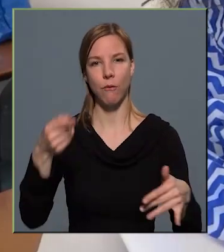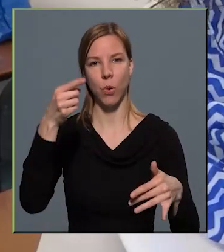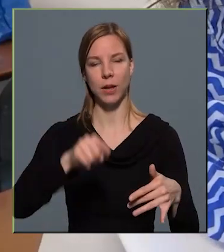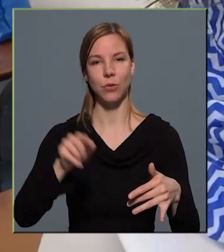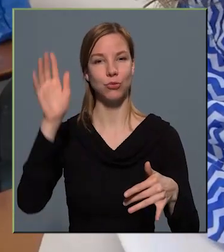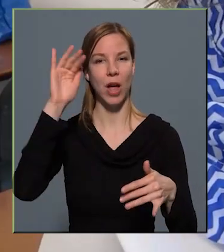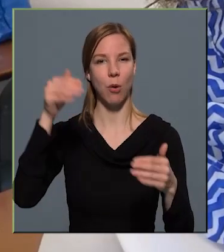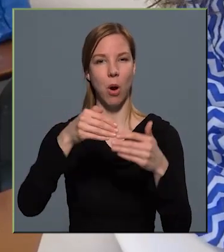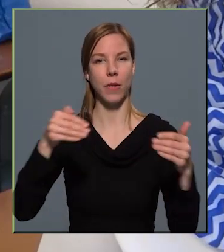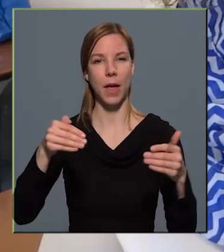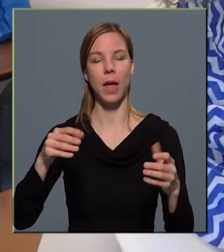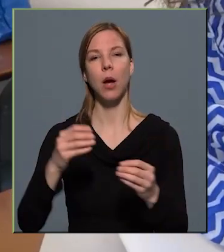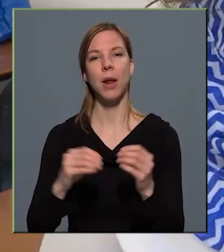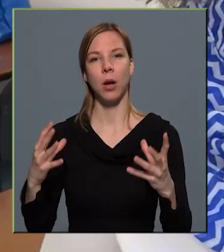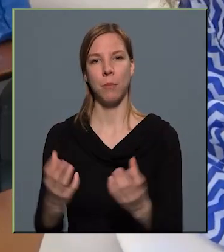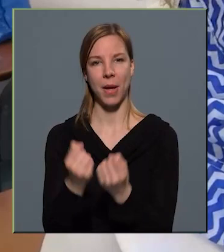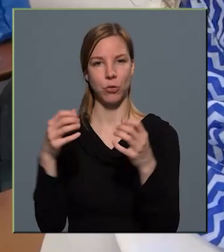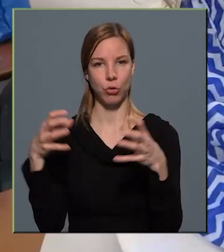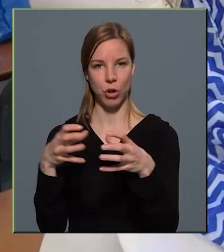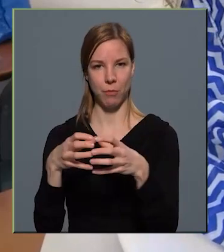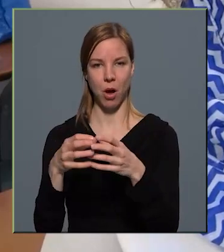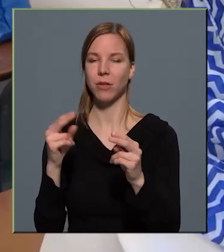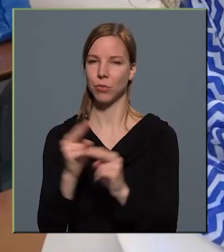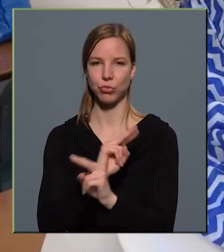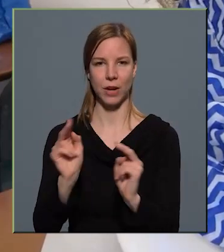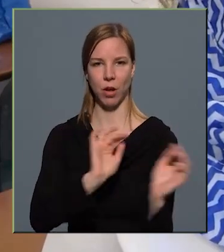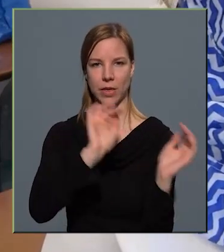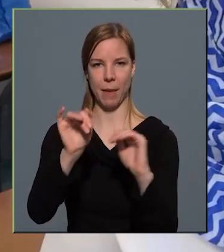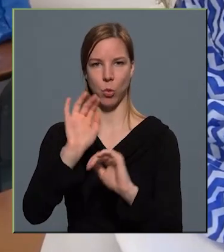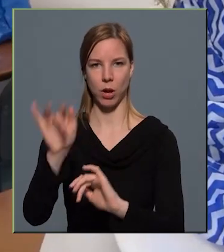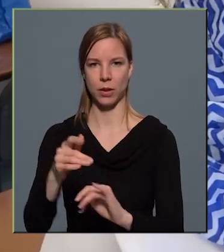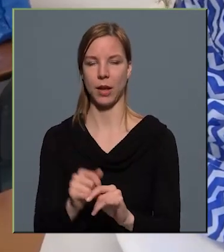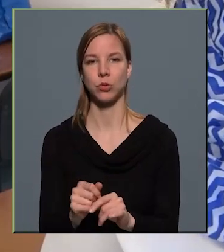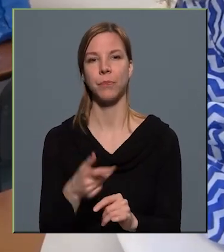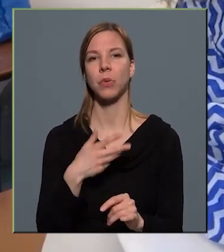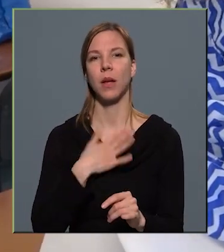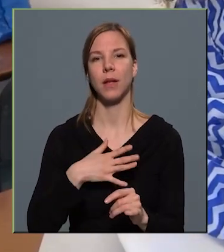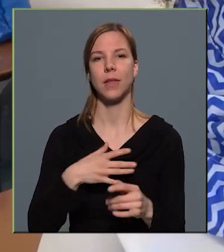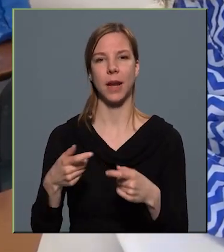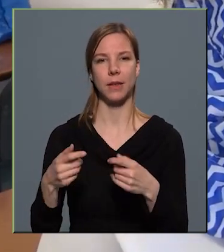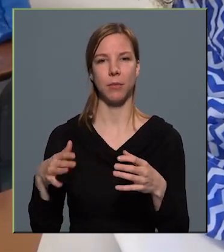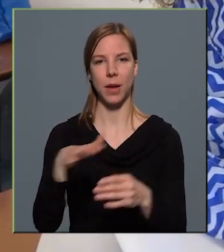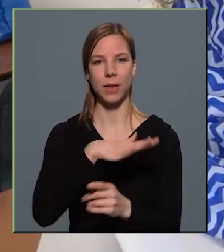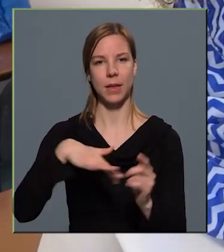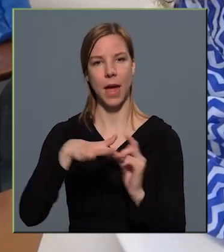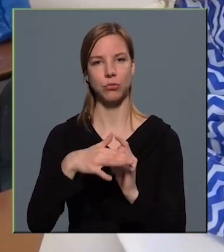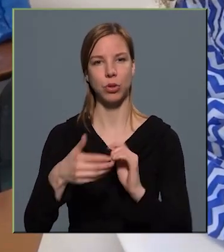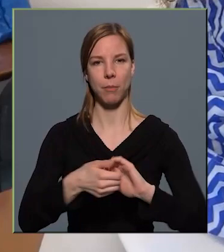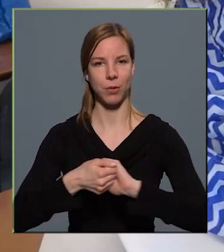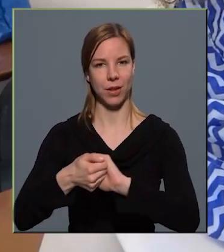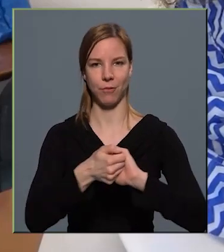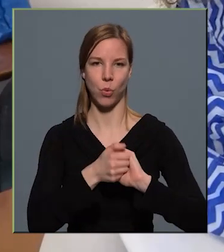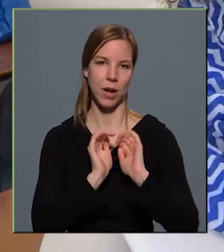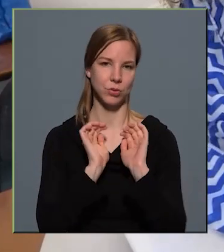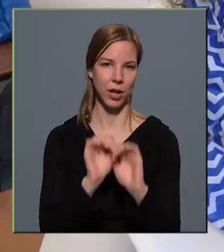igen, a mentőcsapatoknak szükségük van a támogatásukra, ezt szeretnénk egy társadalmi összefogással támogatni, hogy az